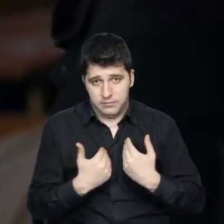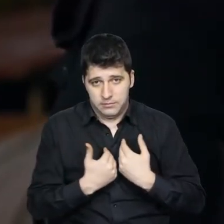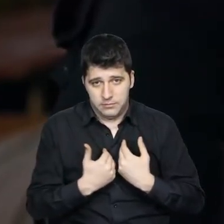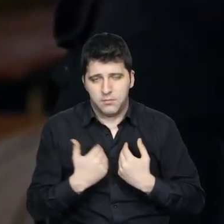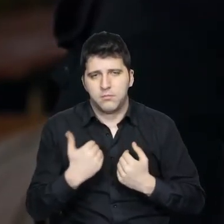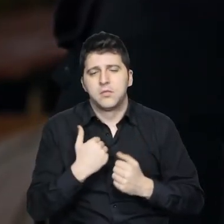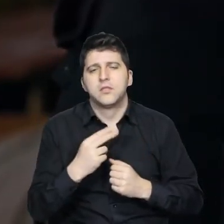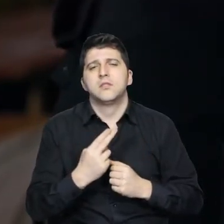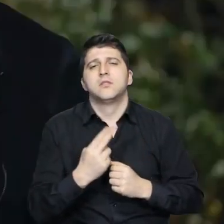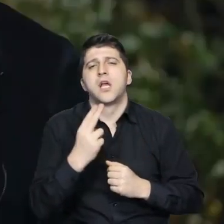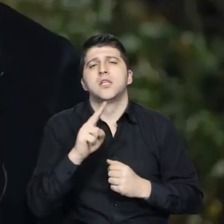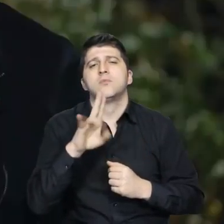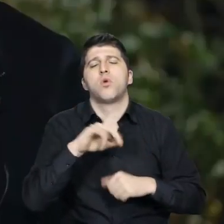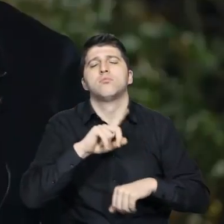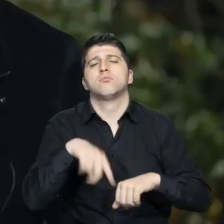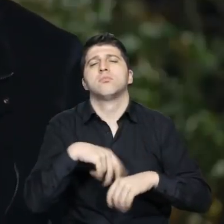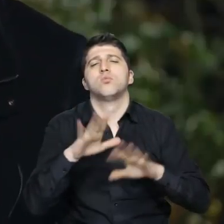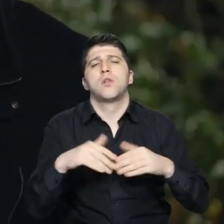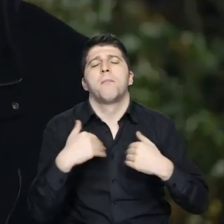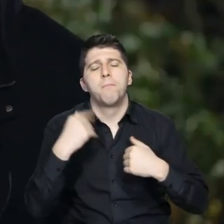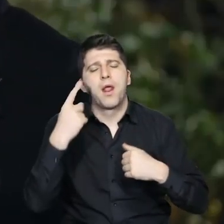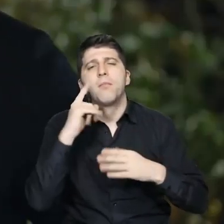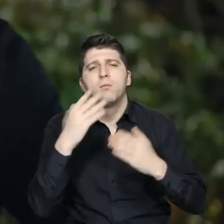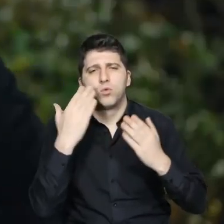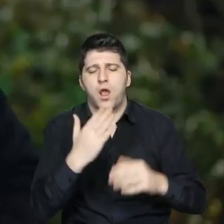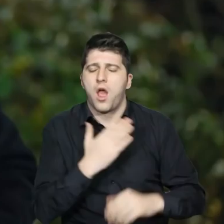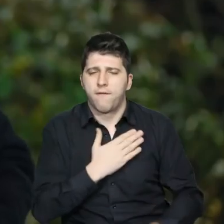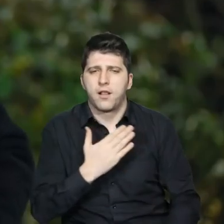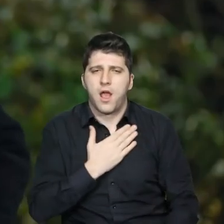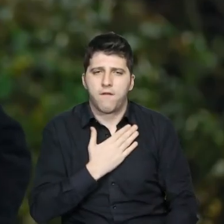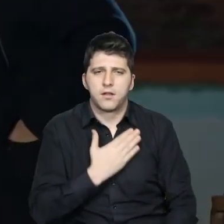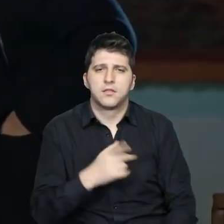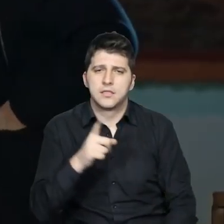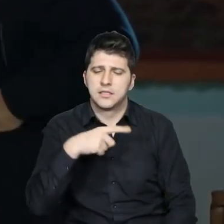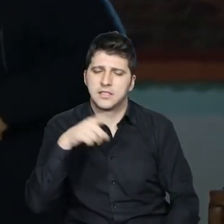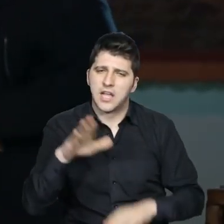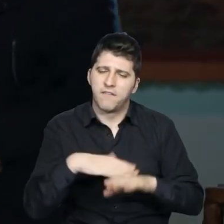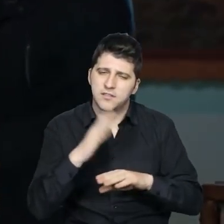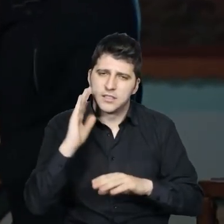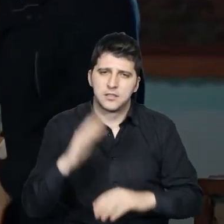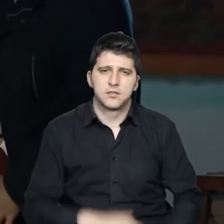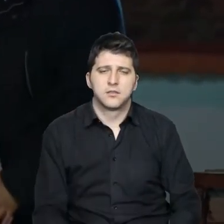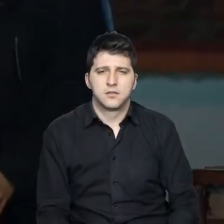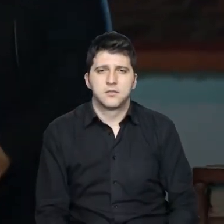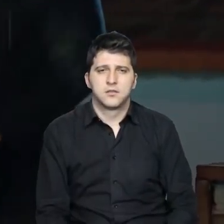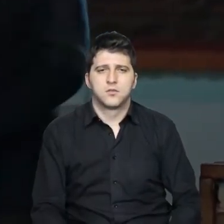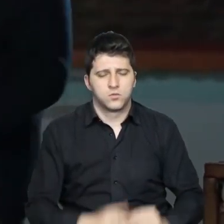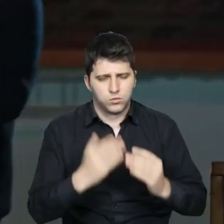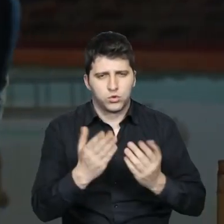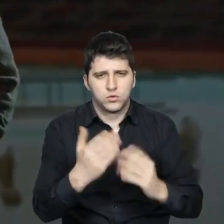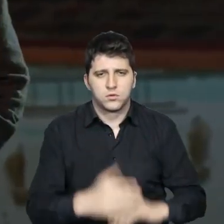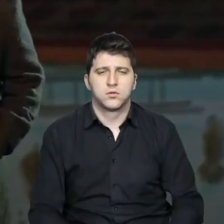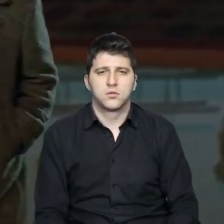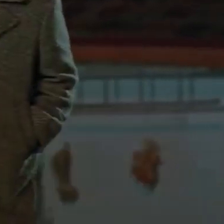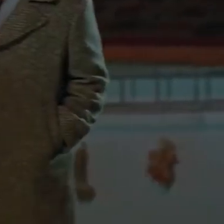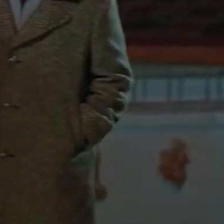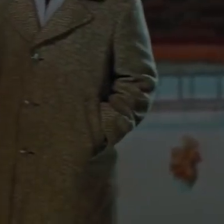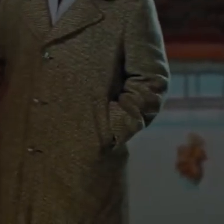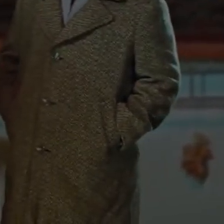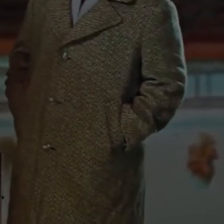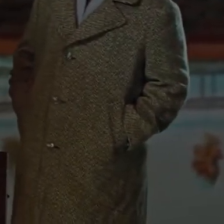ben 7/24 buradayım, hiç merak etme. Vallahi buyur. Hadi. Eyvallah. Gel, sen git yavaş yavaş. Gel. Buyur buyur. İbrahim